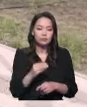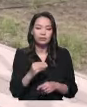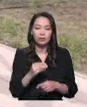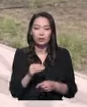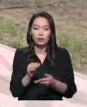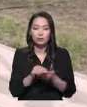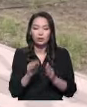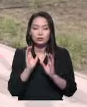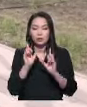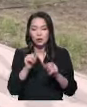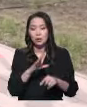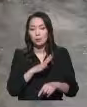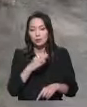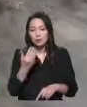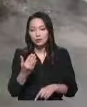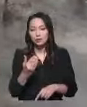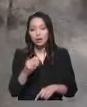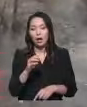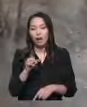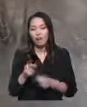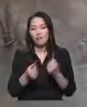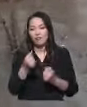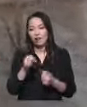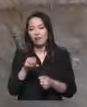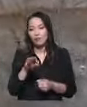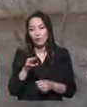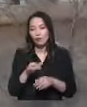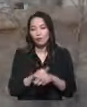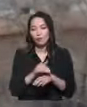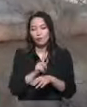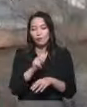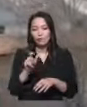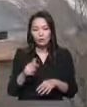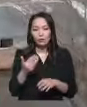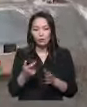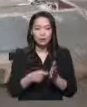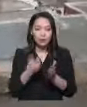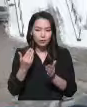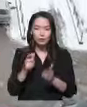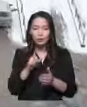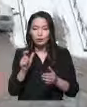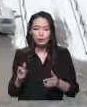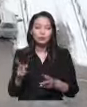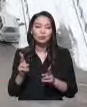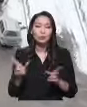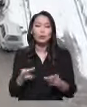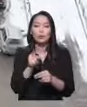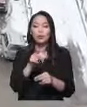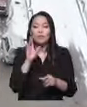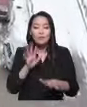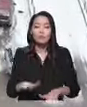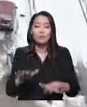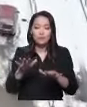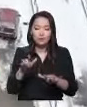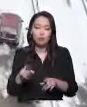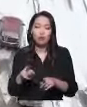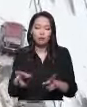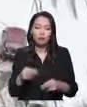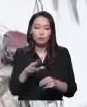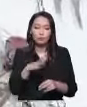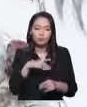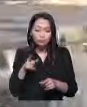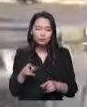Актубе Айбек Жумабаев стал автоволонтером. С первых дней половодья он на своей машине вывозил людей из затопленных участков. Вспоминает, в сутки приходилось